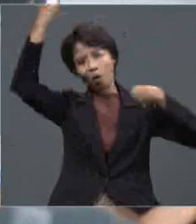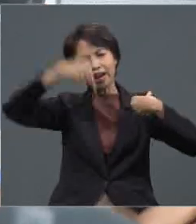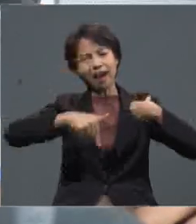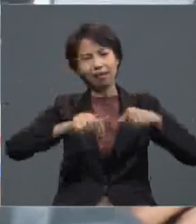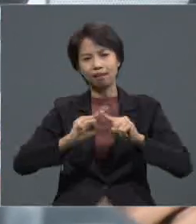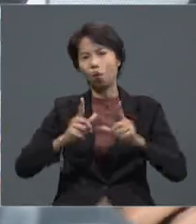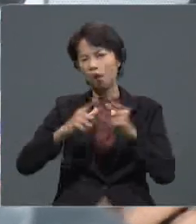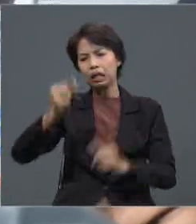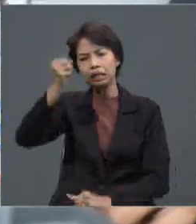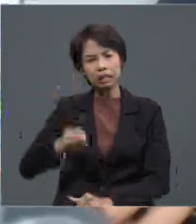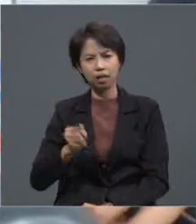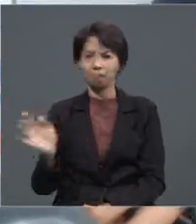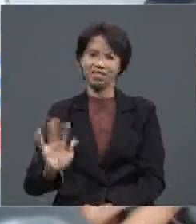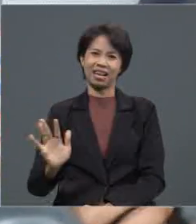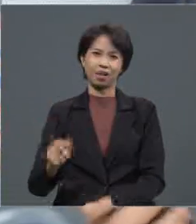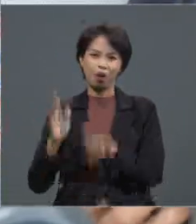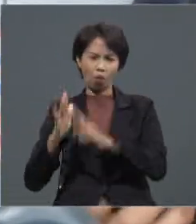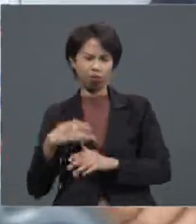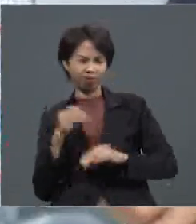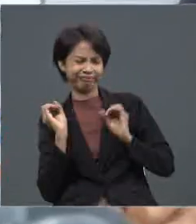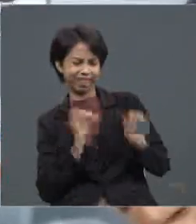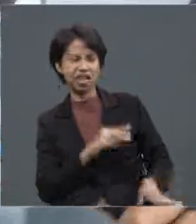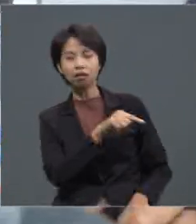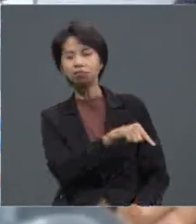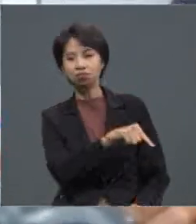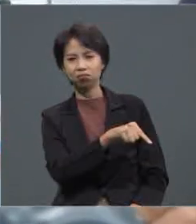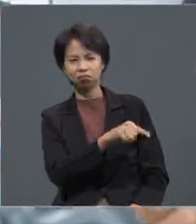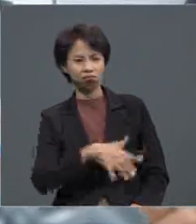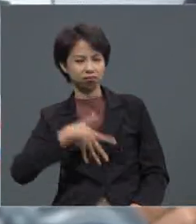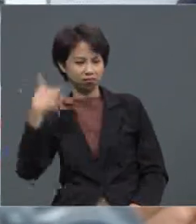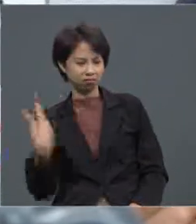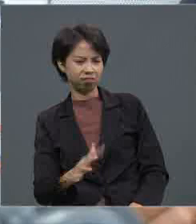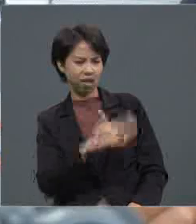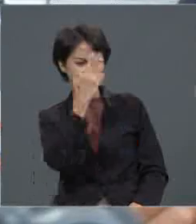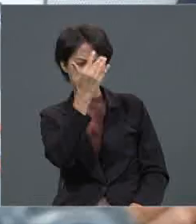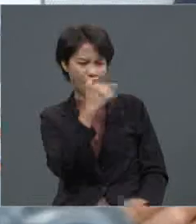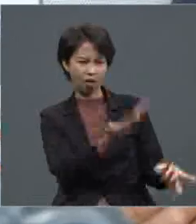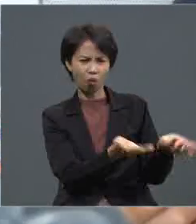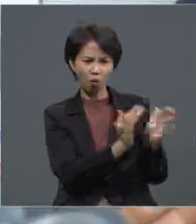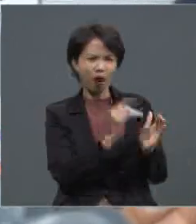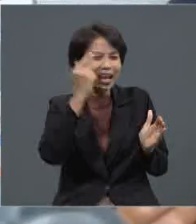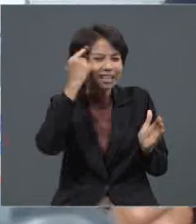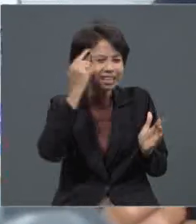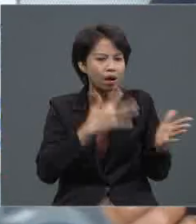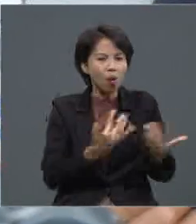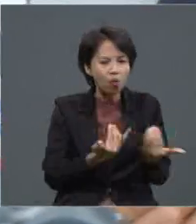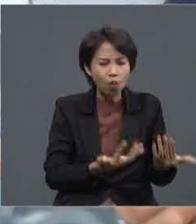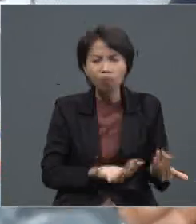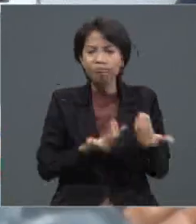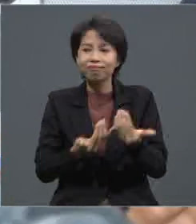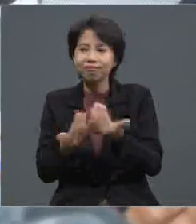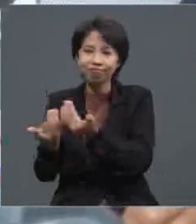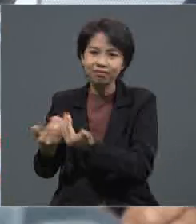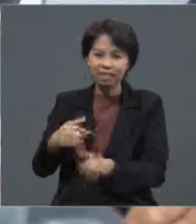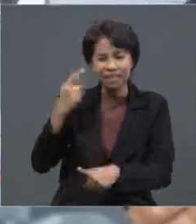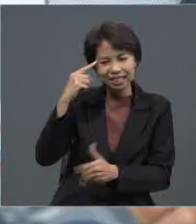จริงก็คือทุกคนเขาตั้งข้อรังเกียจทุกคนเขารับไม่ได้ที่ครอบครัวหนึ่งจะเอาลูกตัวเองมาเที่ยวแห่ประจานไปเที่ยวแห่